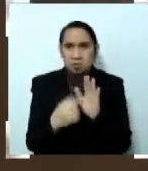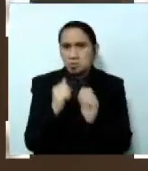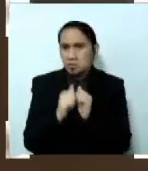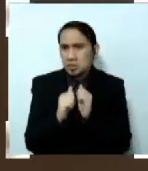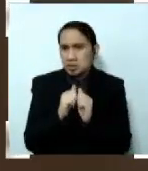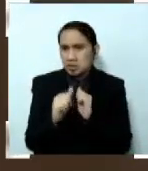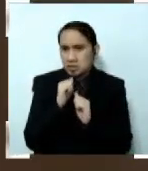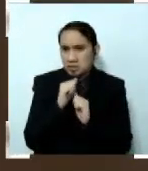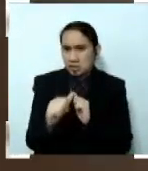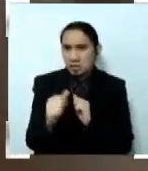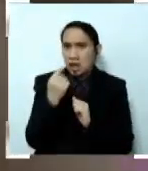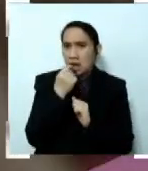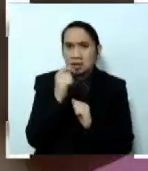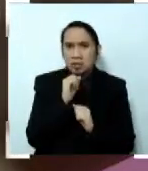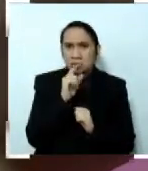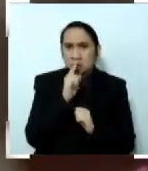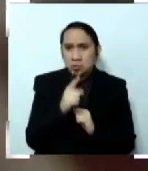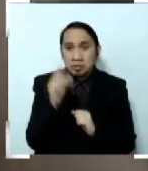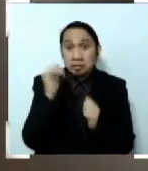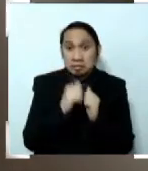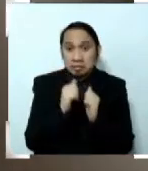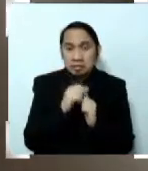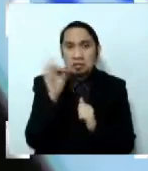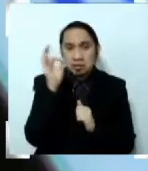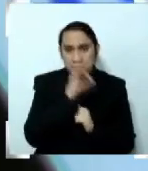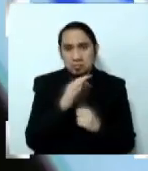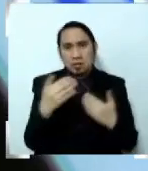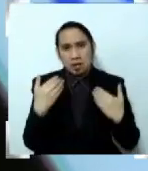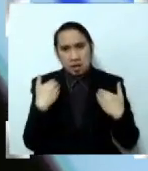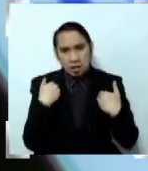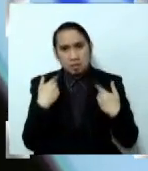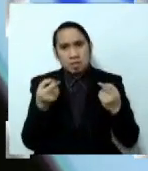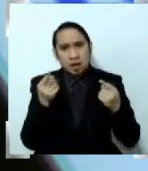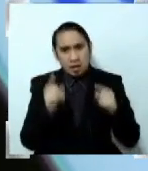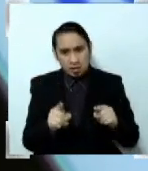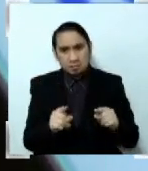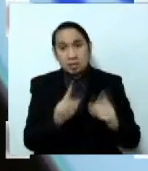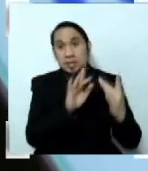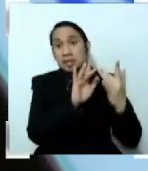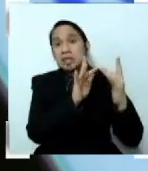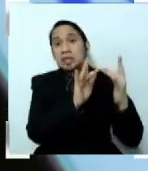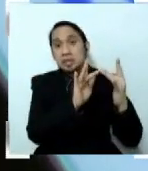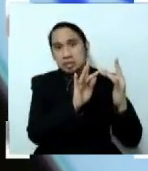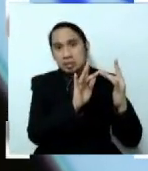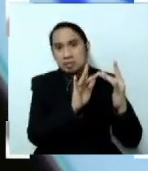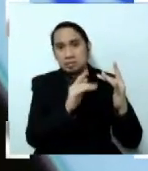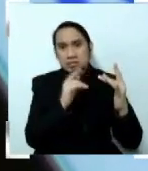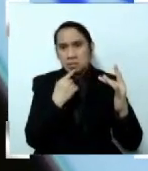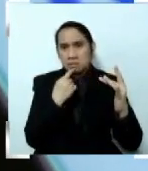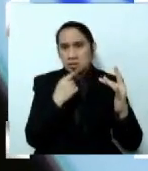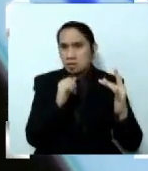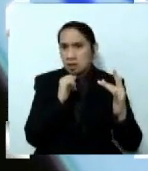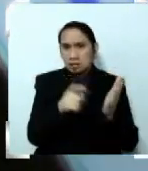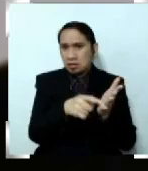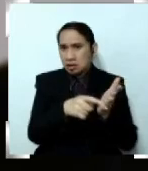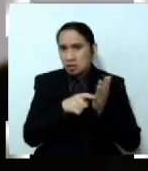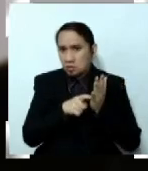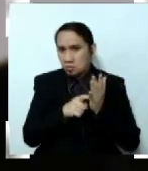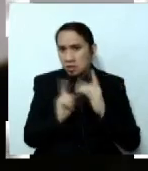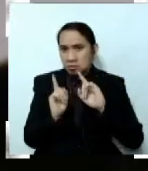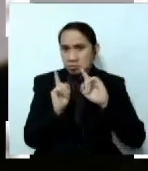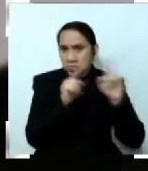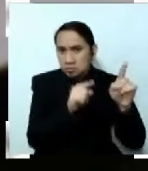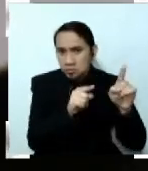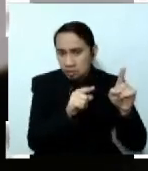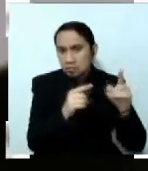isiniwalat na isang netizen na inilockdown ng RT-PCR test result nang hindi kailangang dumaan sa aktual na testing.